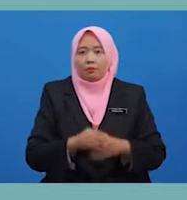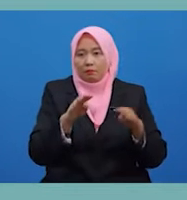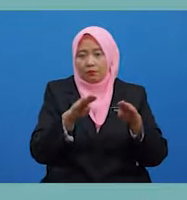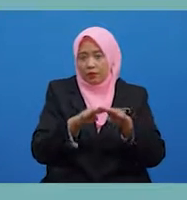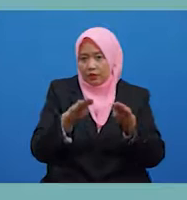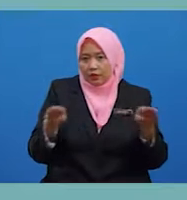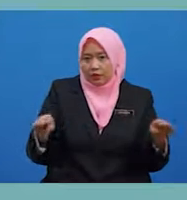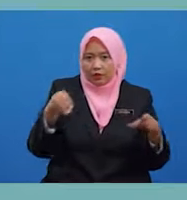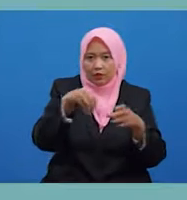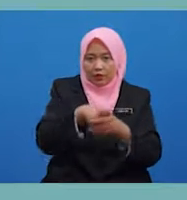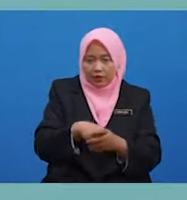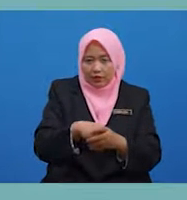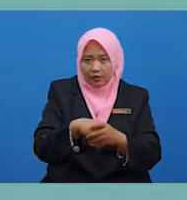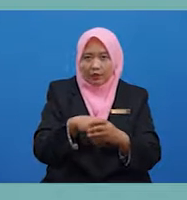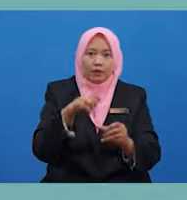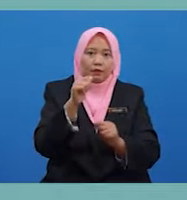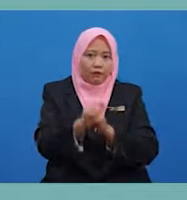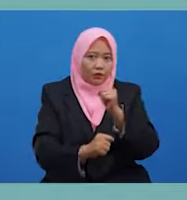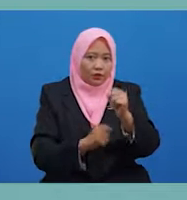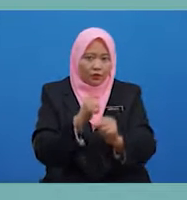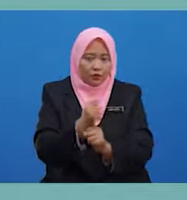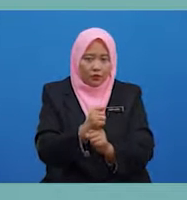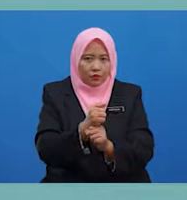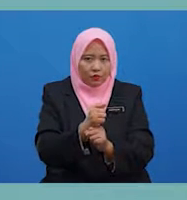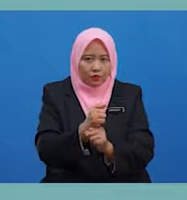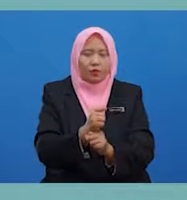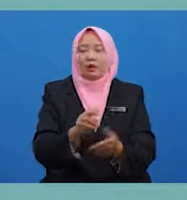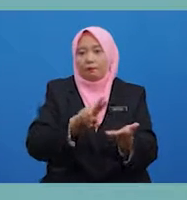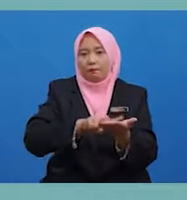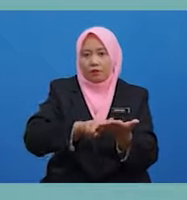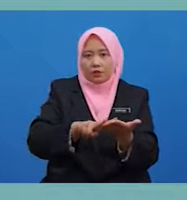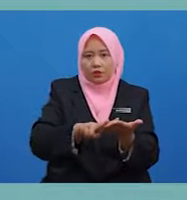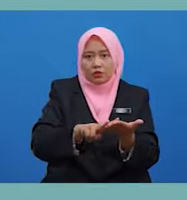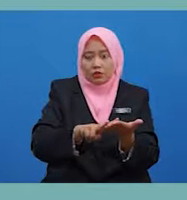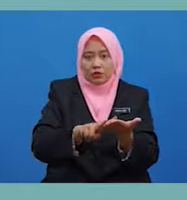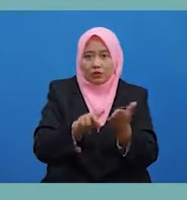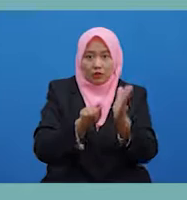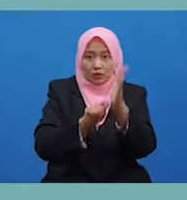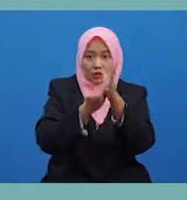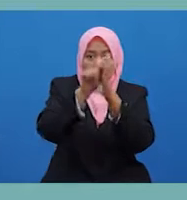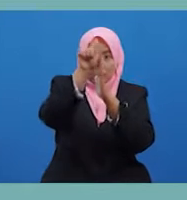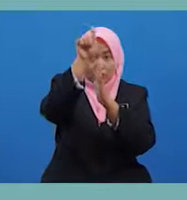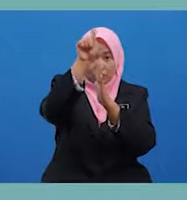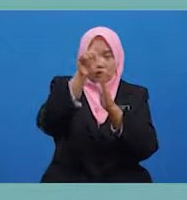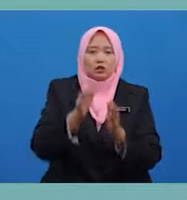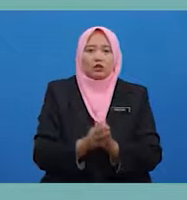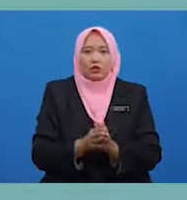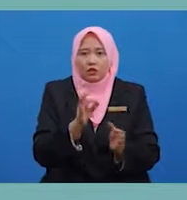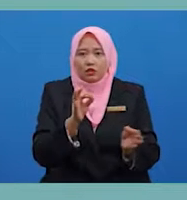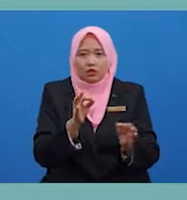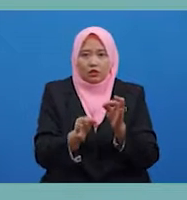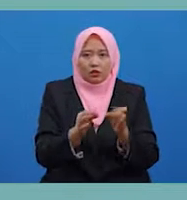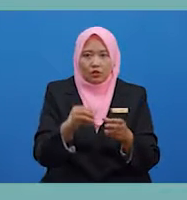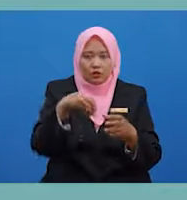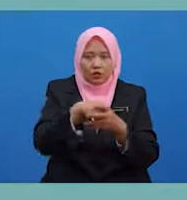dibaca secara menegak atau vertikal. Manakala perbandingan antara tahun pula, jadual dibaca